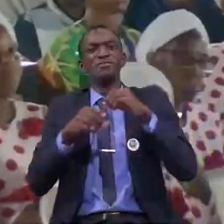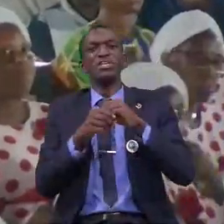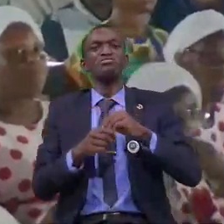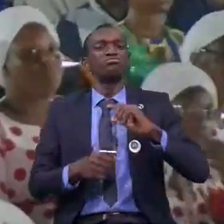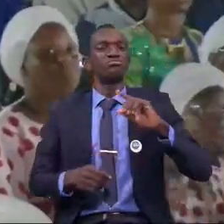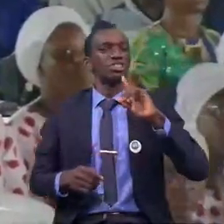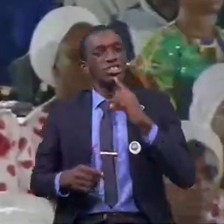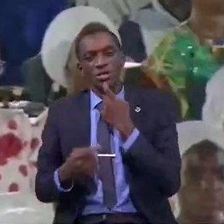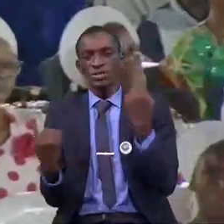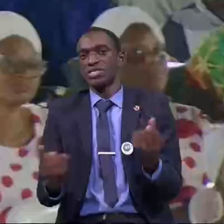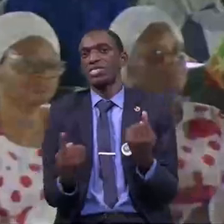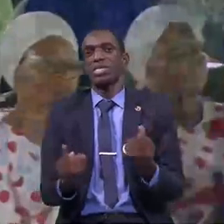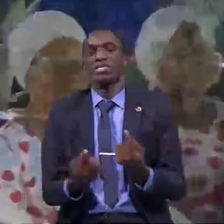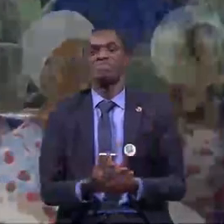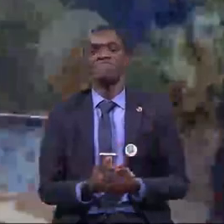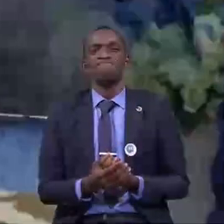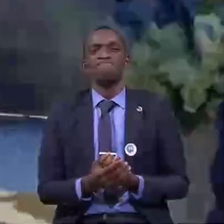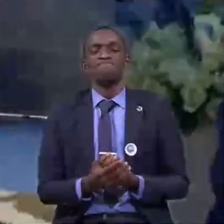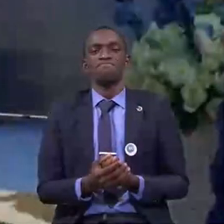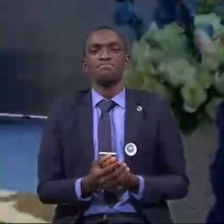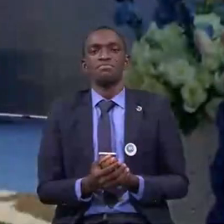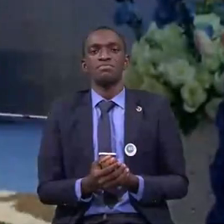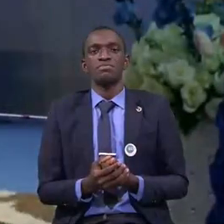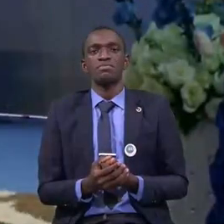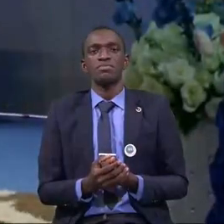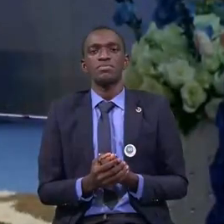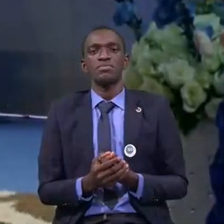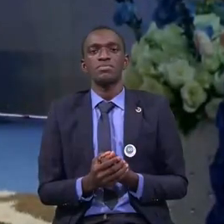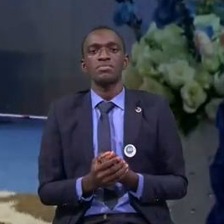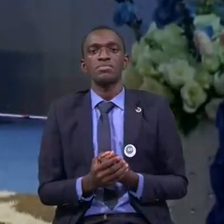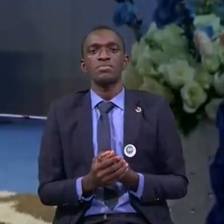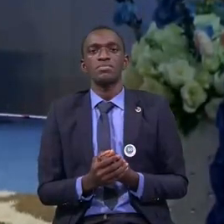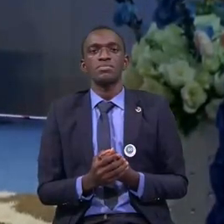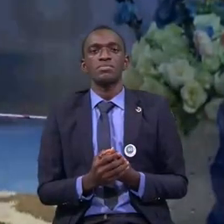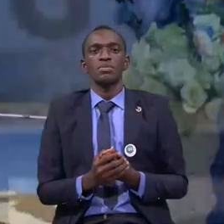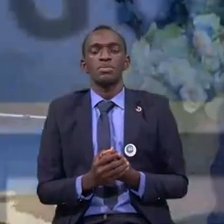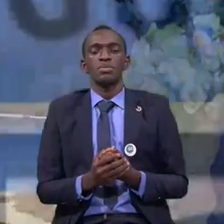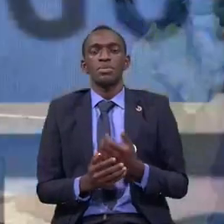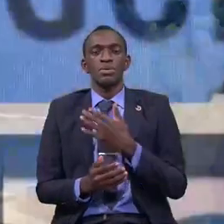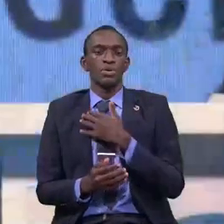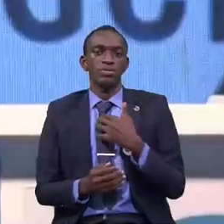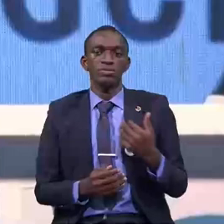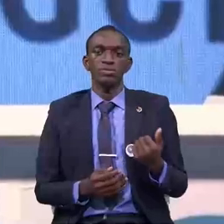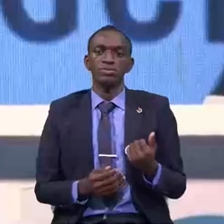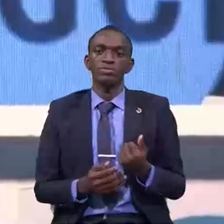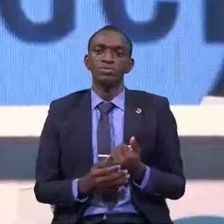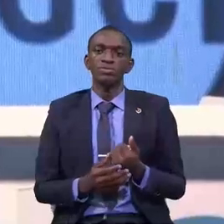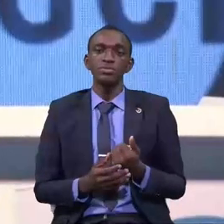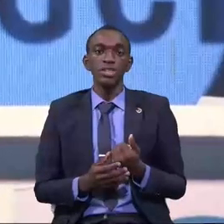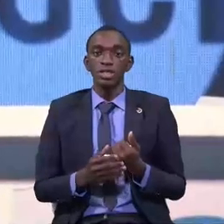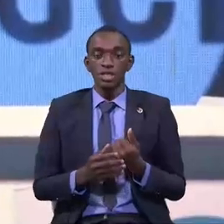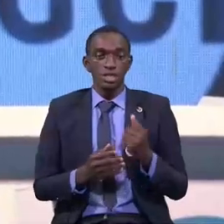Dieu, Enoch, lui, les réprimandait et il les faisait comprendre que Dieu vient avec des milliards d'anges pour juger les